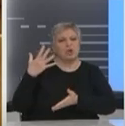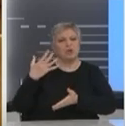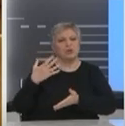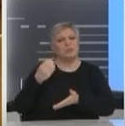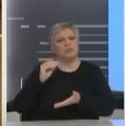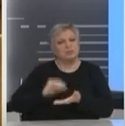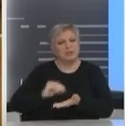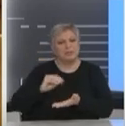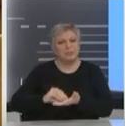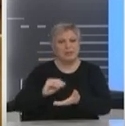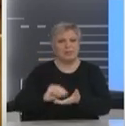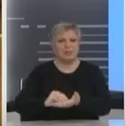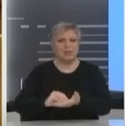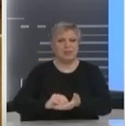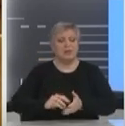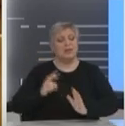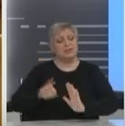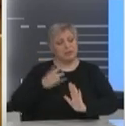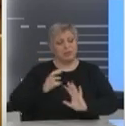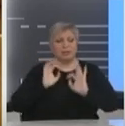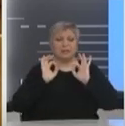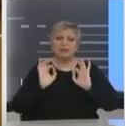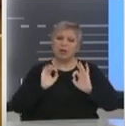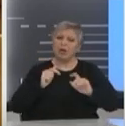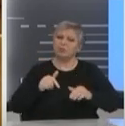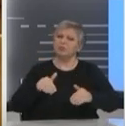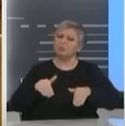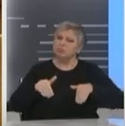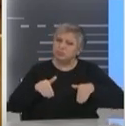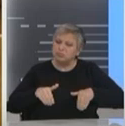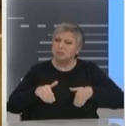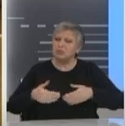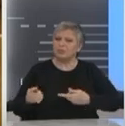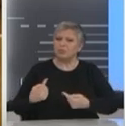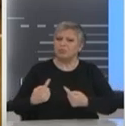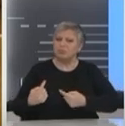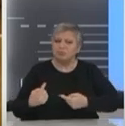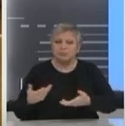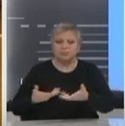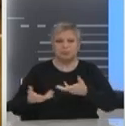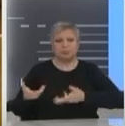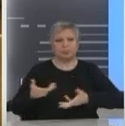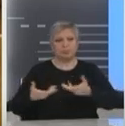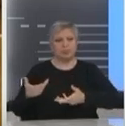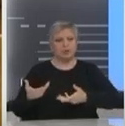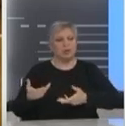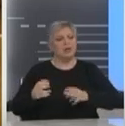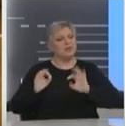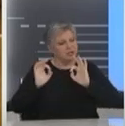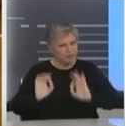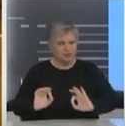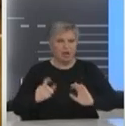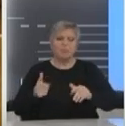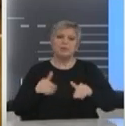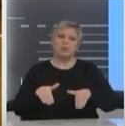στις τρεις εμπεριέχοντας συμβιβασμοί, που προφανώς ως συμβιβασμοί είχαν και υποχωρήσεις από την πλευρά